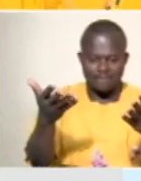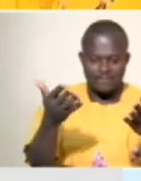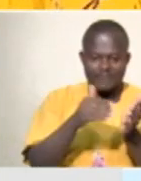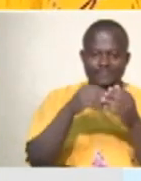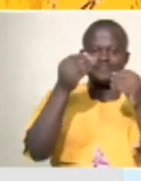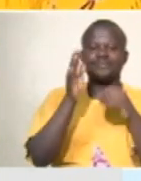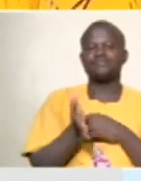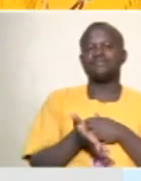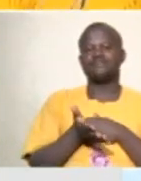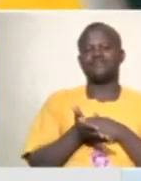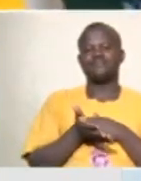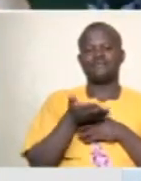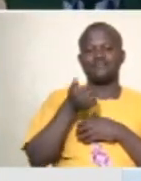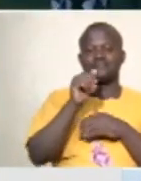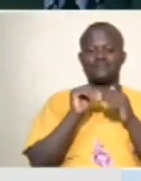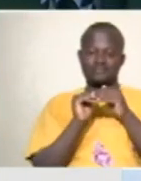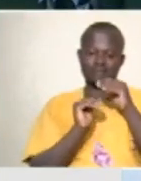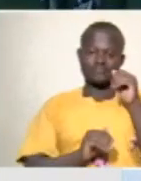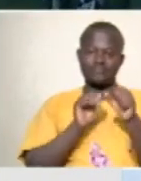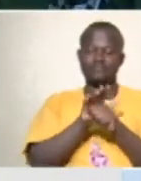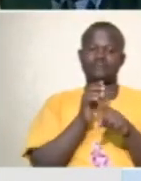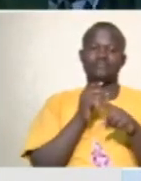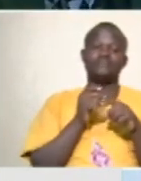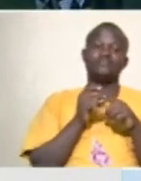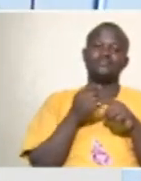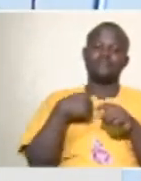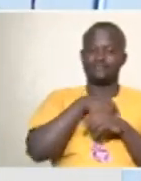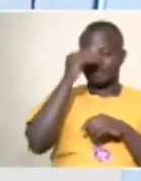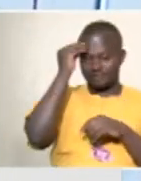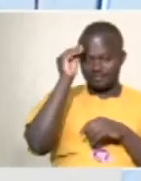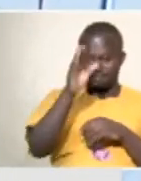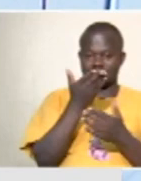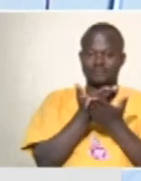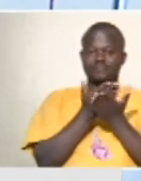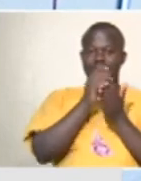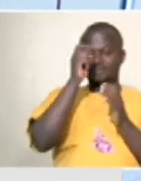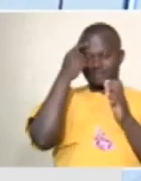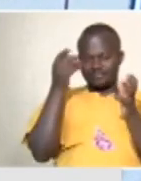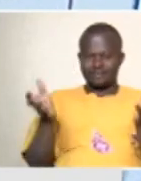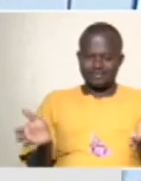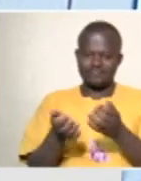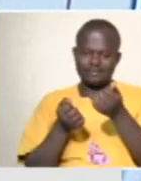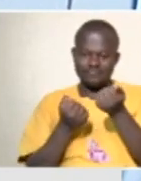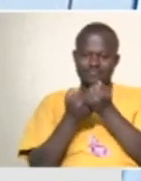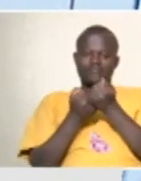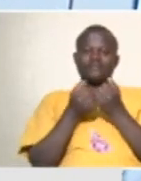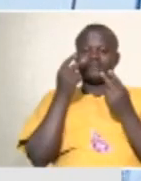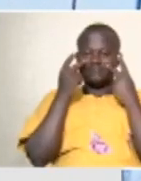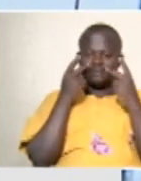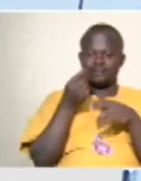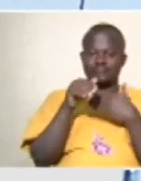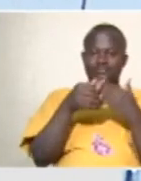yatanga nka 5 akajya munsi cyane. Bacyacu nuko twasaba leta ikadutera inkunga tukabona amafaranga